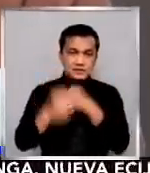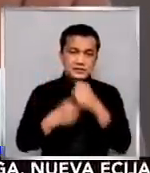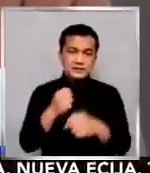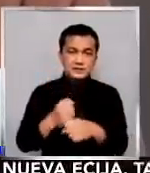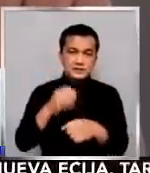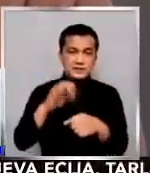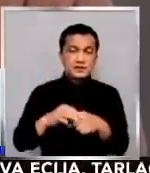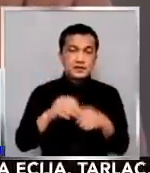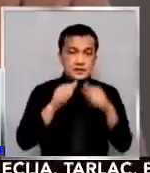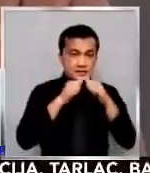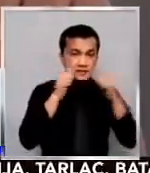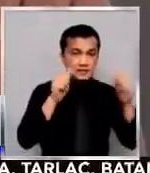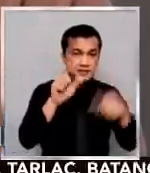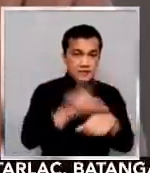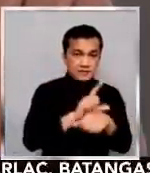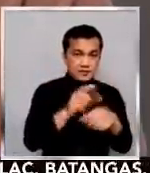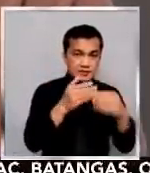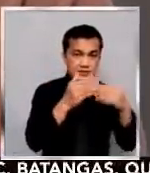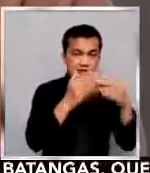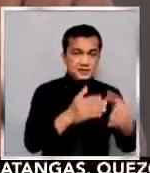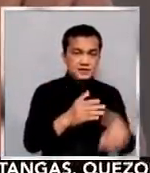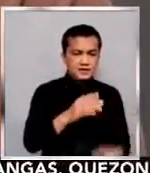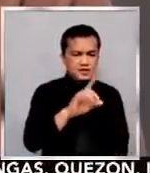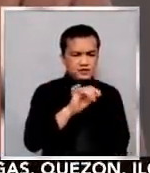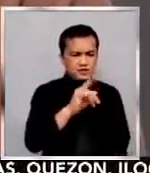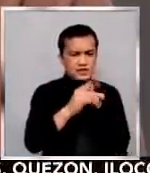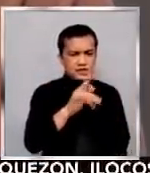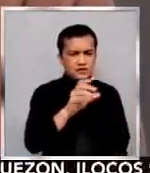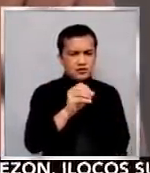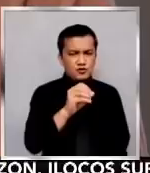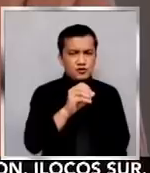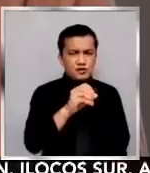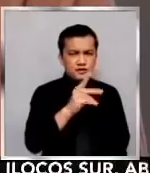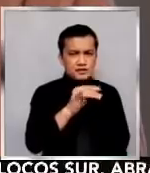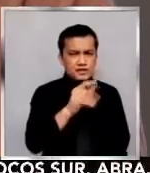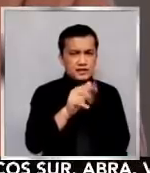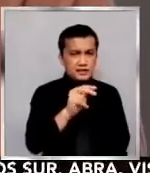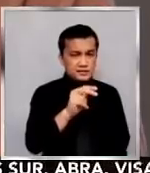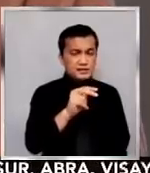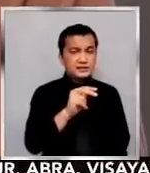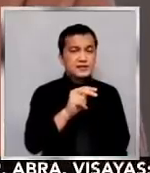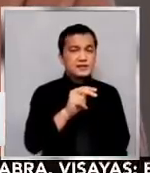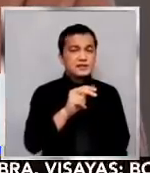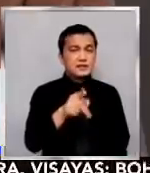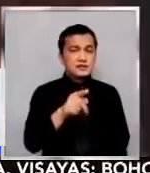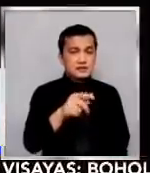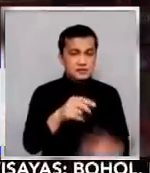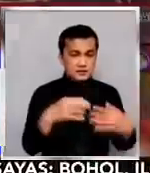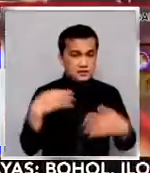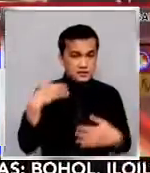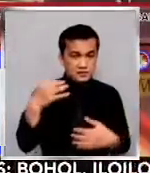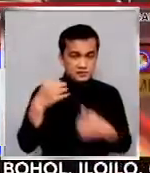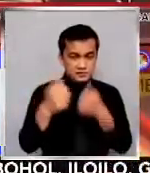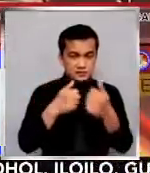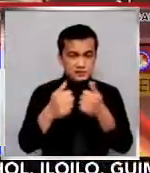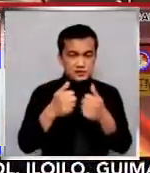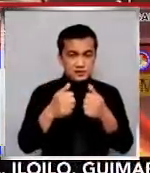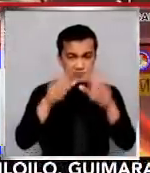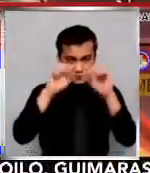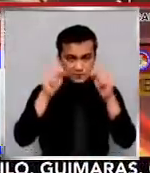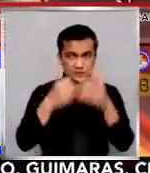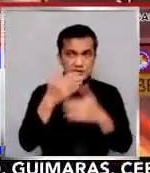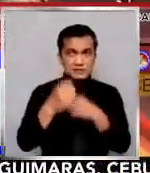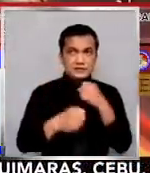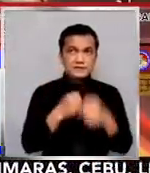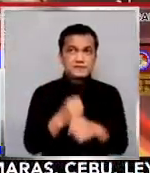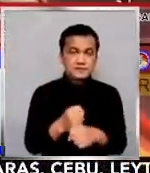labor leader na si Leodigario Kitain Calyodi de Guzman na tatakbo siyang pangulo sa 2022. Sinabi niya ito sa